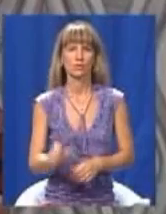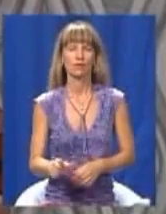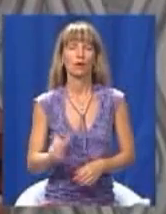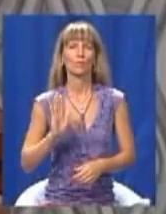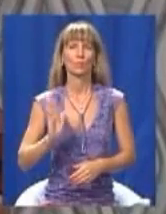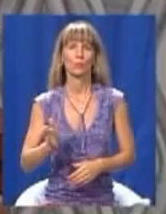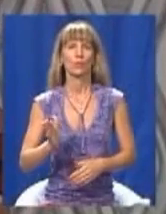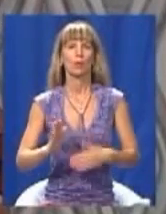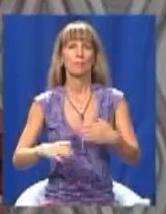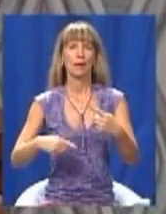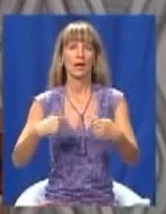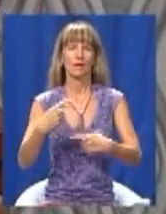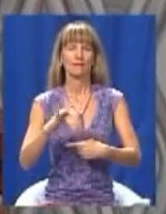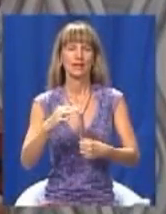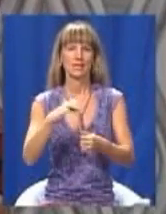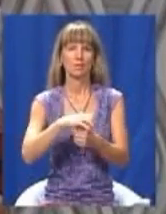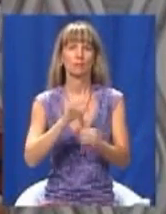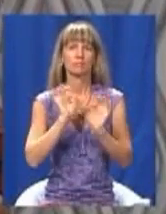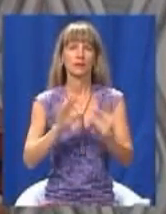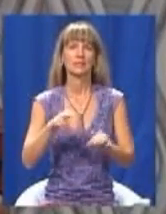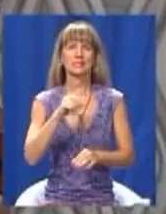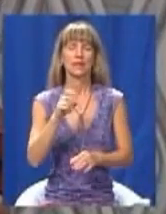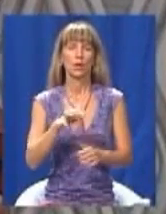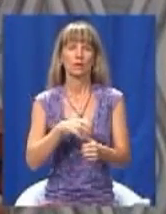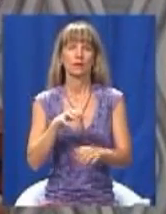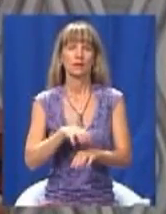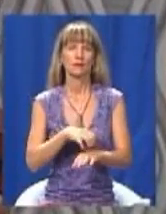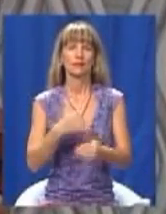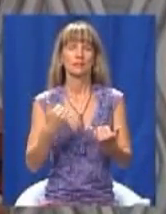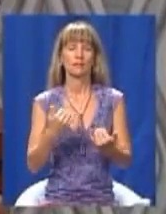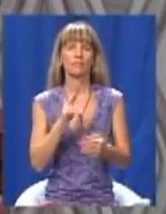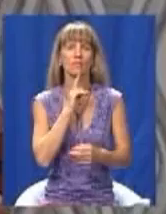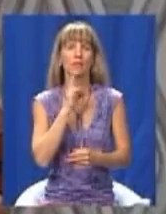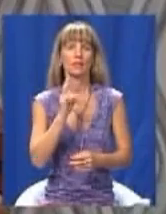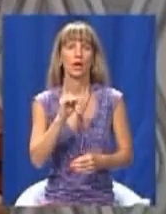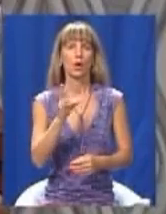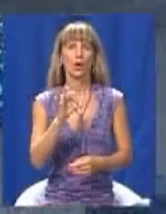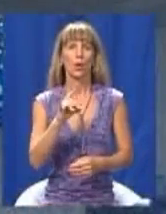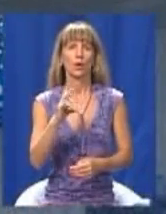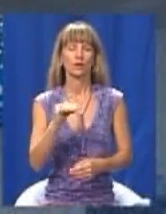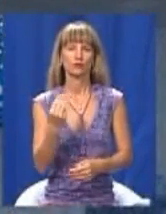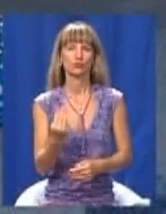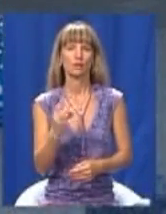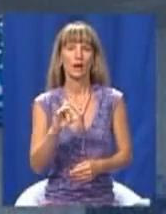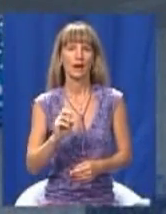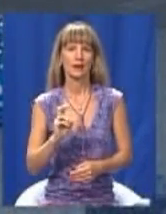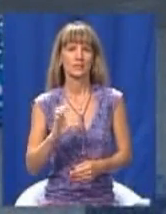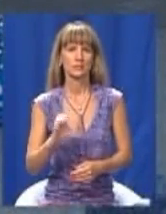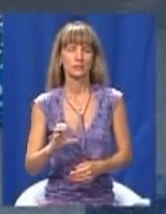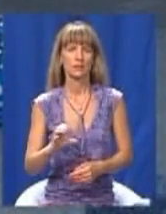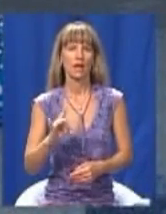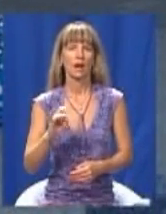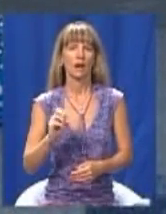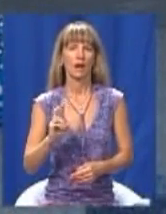будемо переходити від грибів і казати за котиків. І сьогодні наша увага пала чомусь на корніш рекса. Знаєш, от начебто, да,